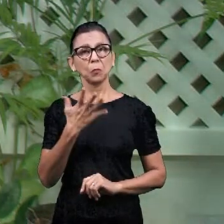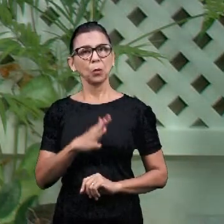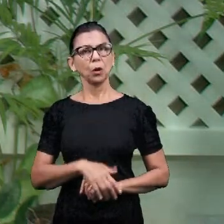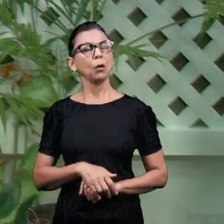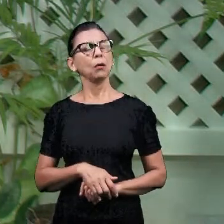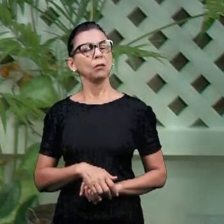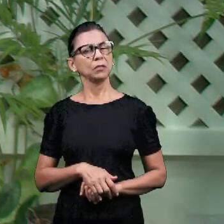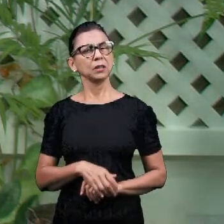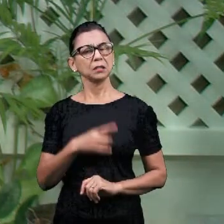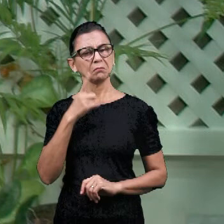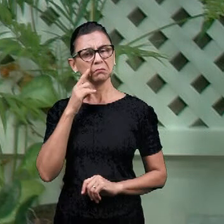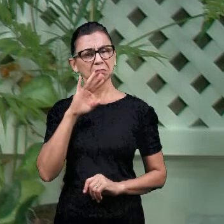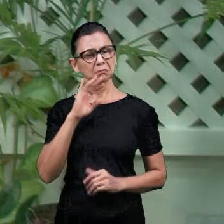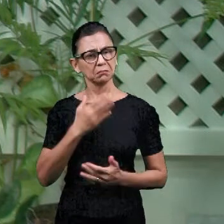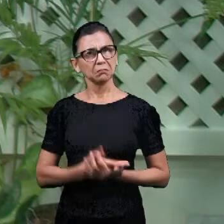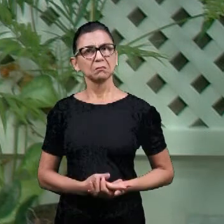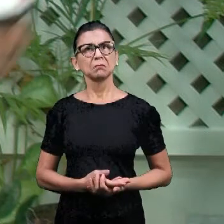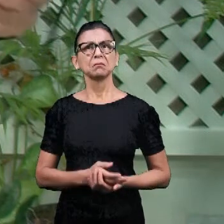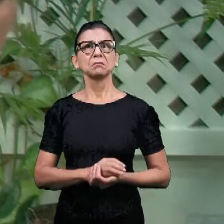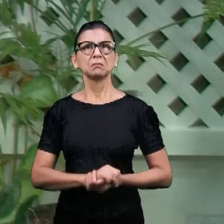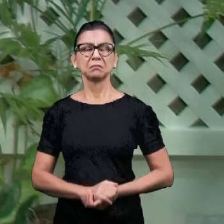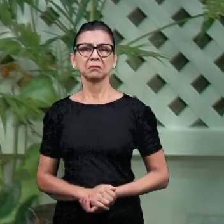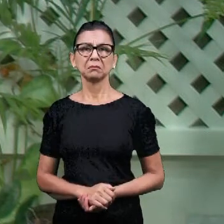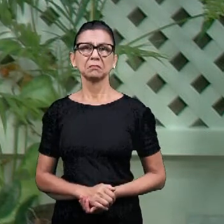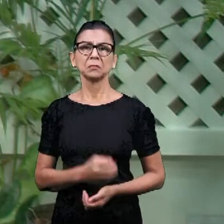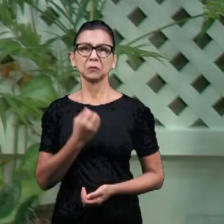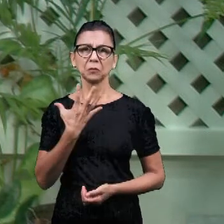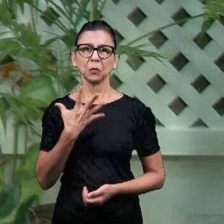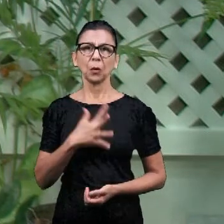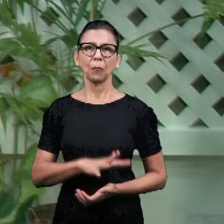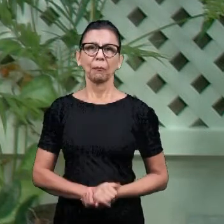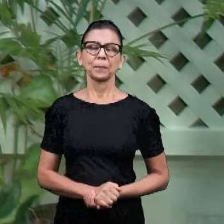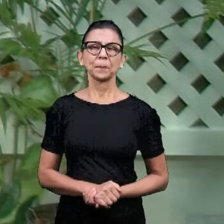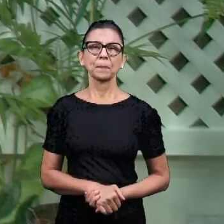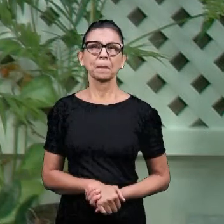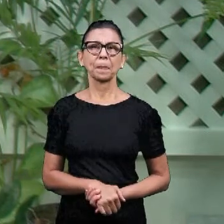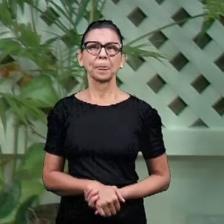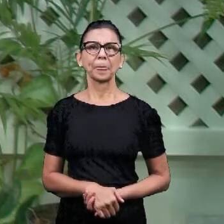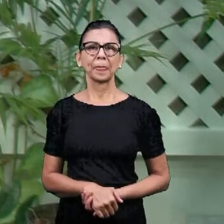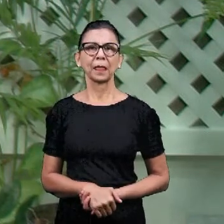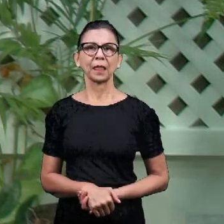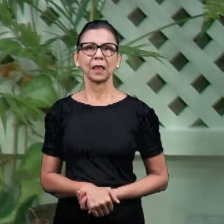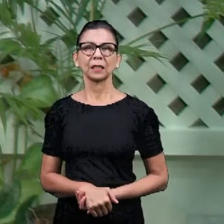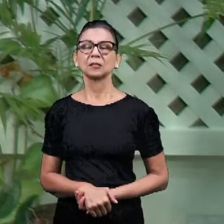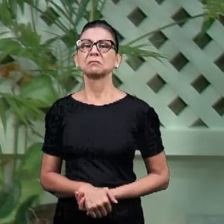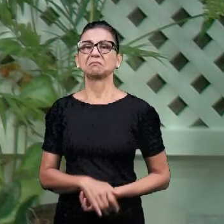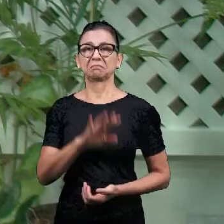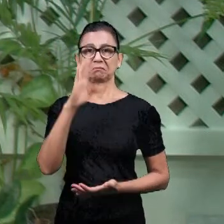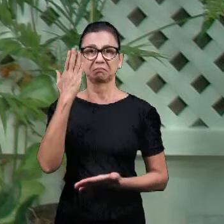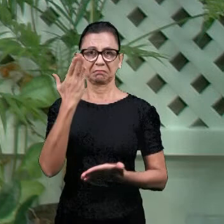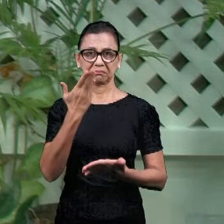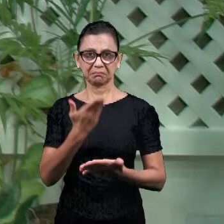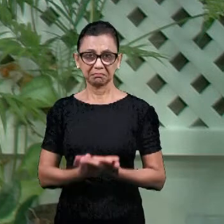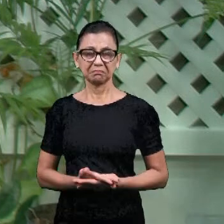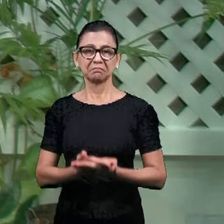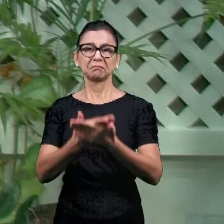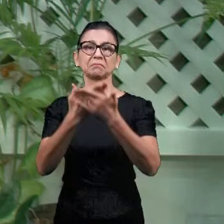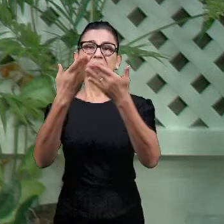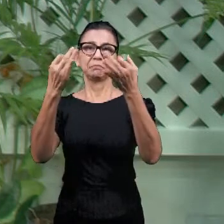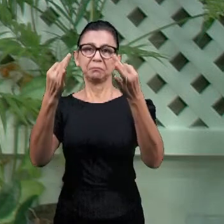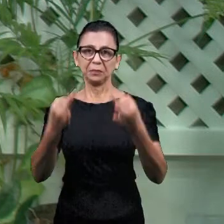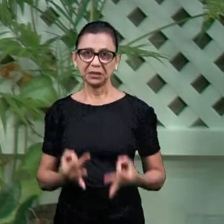j'ai lu les réponses de ce frère, donc je me suis dit, je vais prendre des vacances parce qu'elles sont